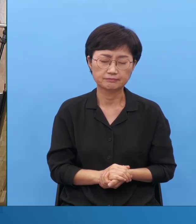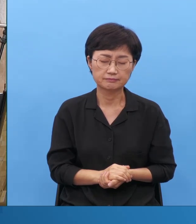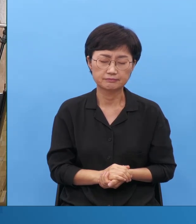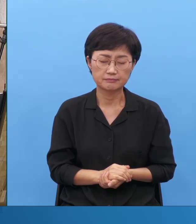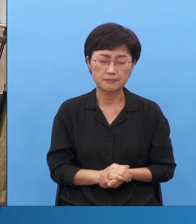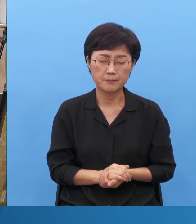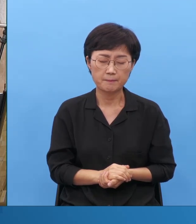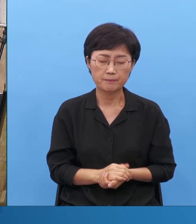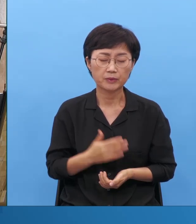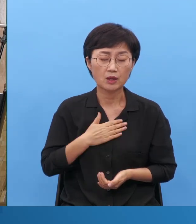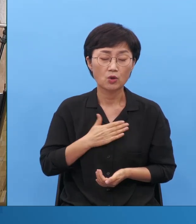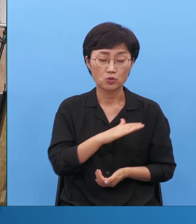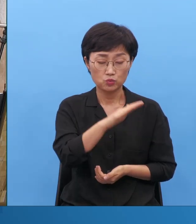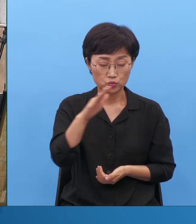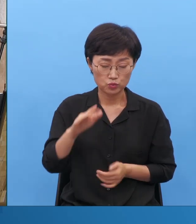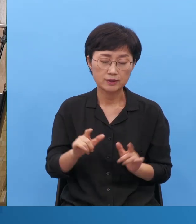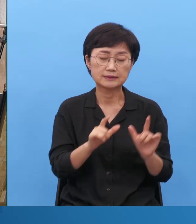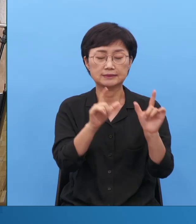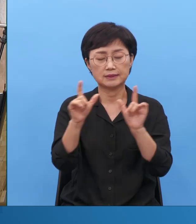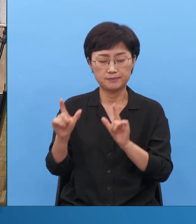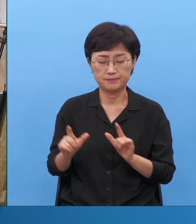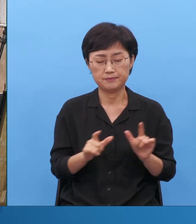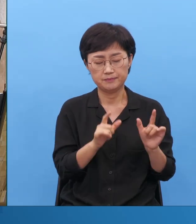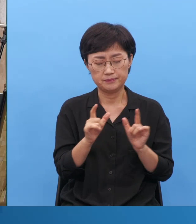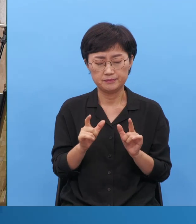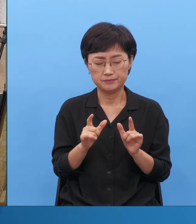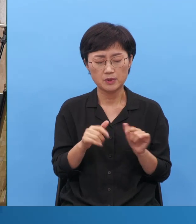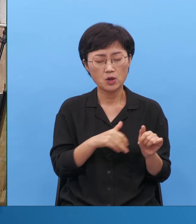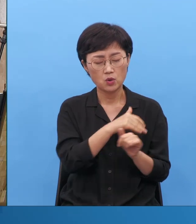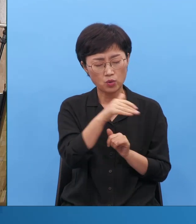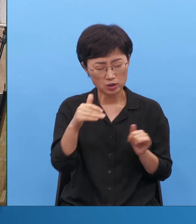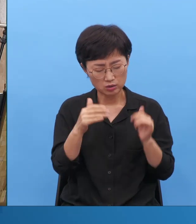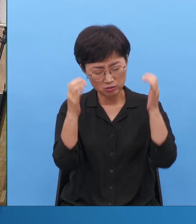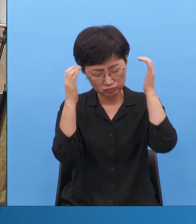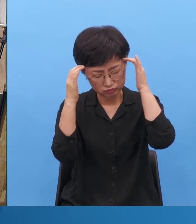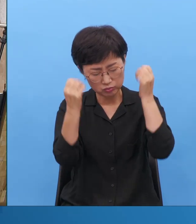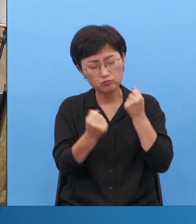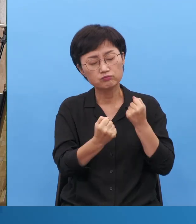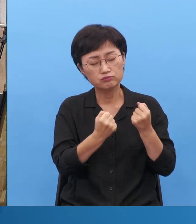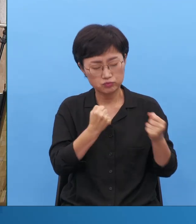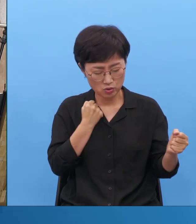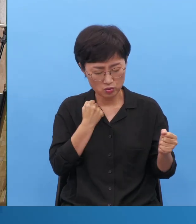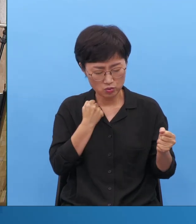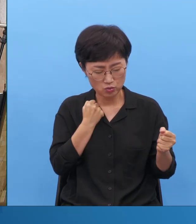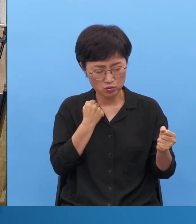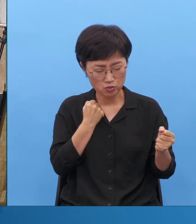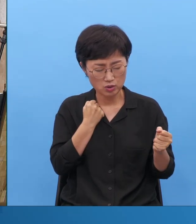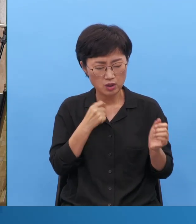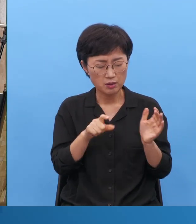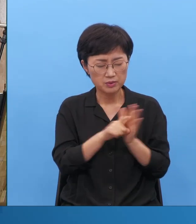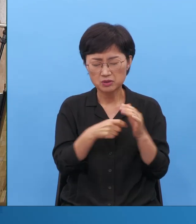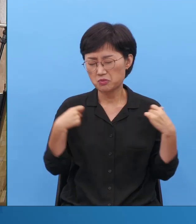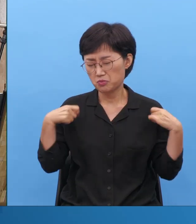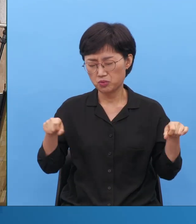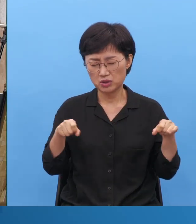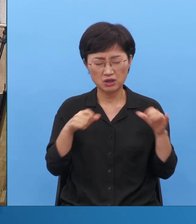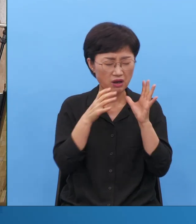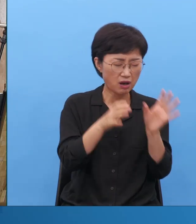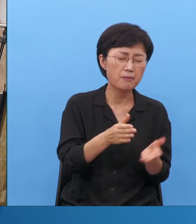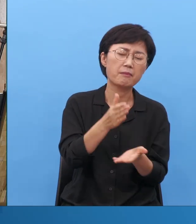place. 우리의 삶이 어떤 환경과 어려움 속에서도 불신앙에 속지 않게 하시고 흑암과 재앙 사단을